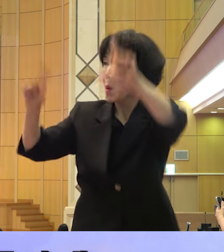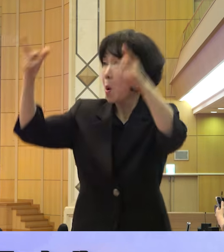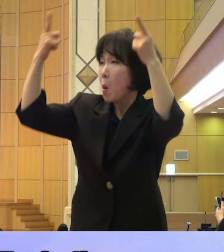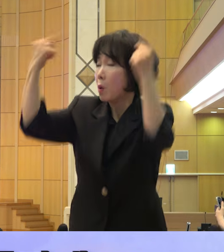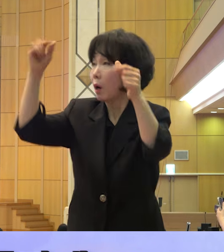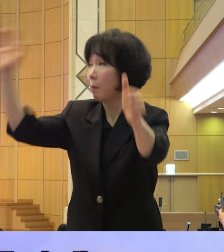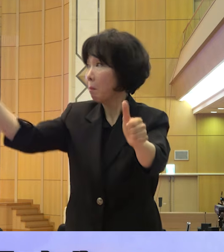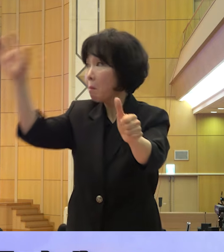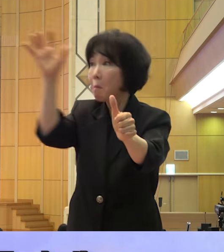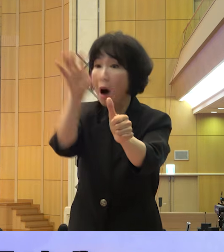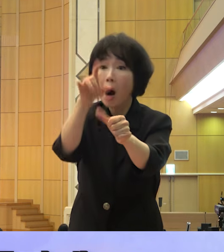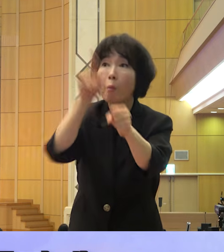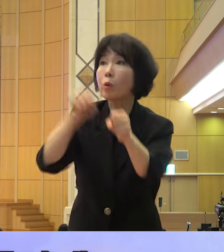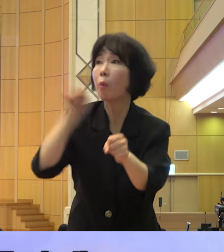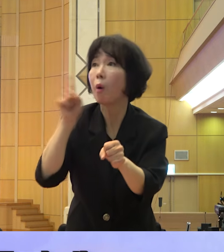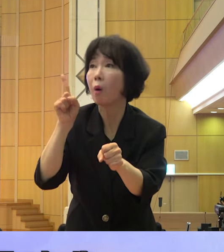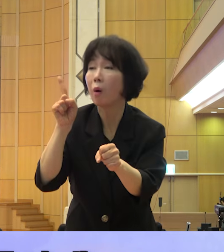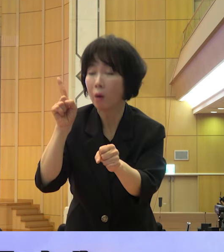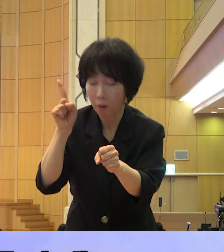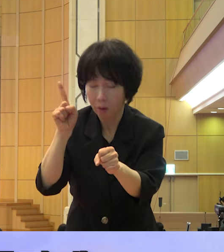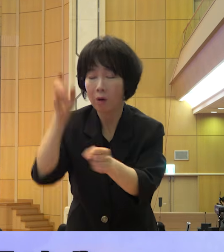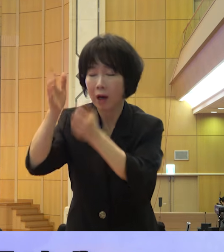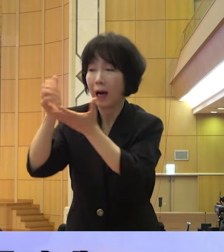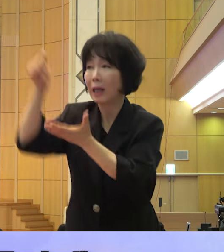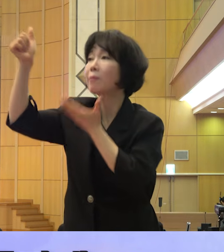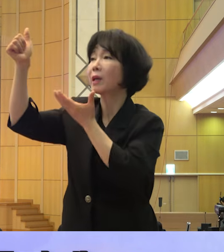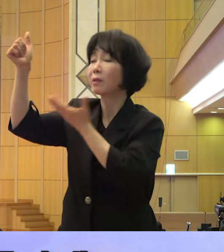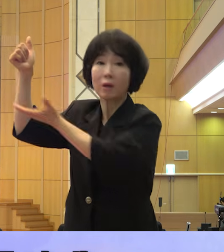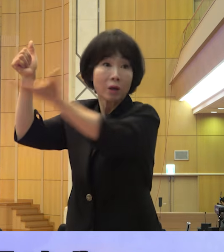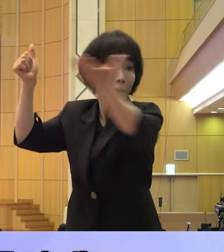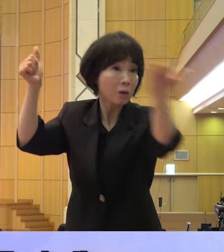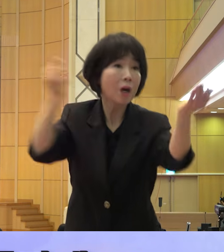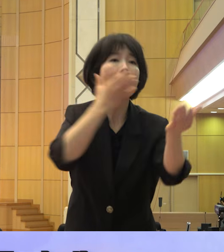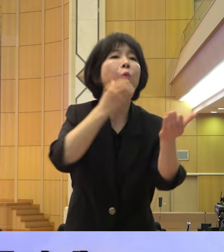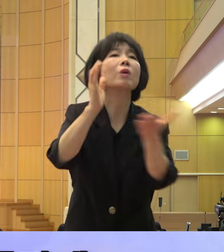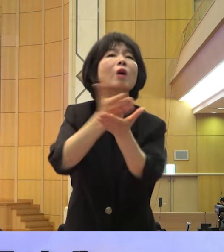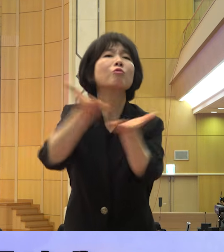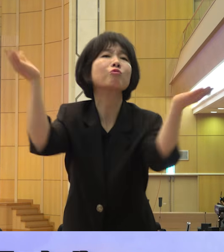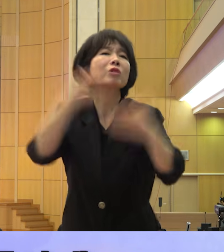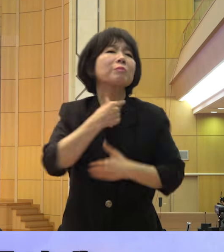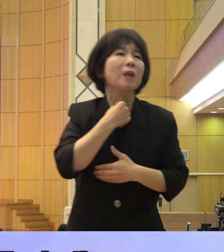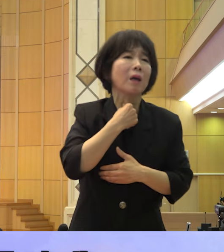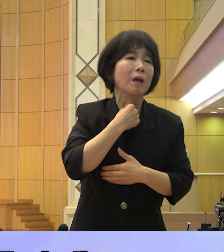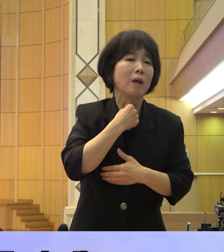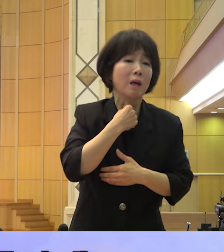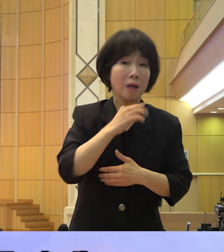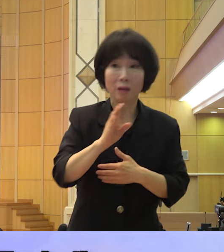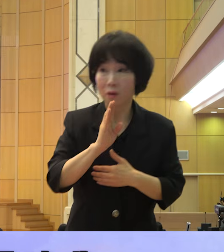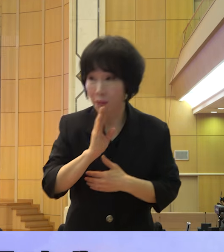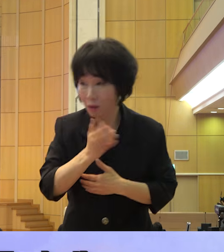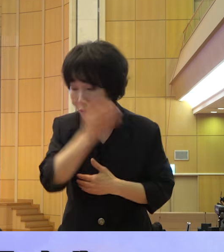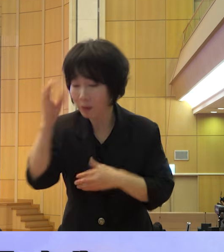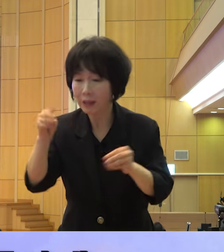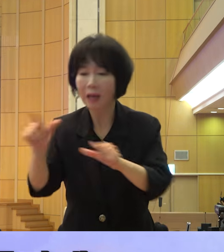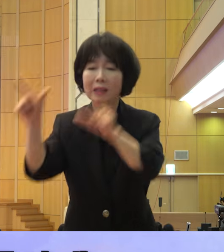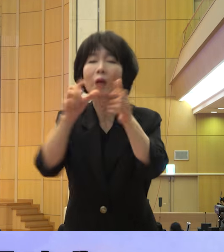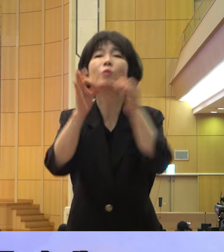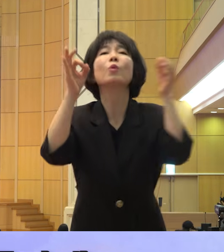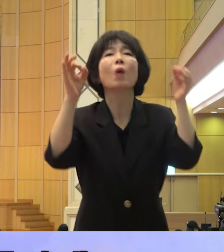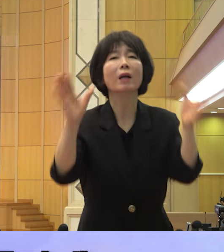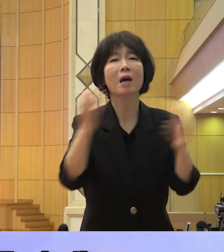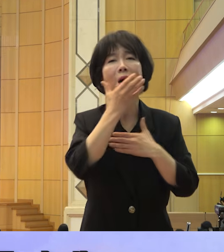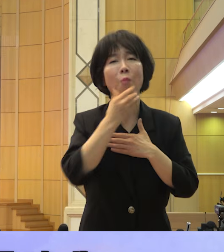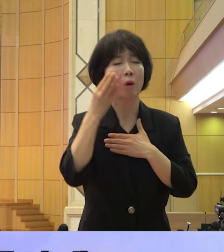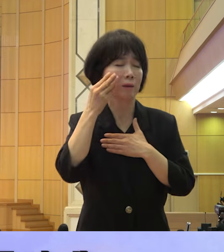형상과 모양으로 지은 것은 하나님께서 그들에게 복을 주시고 정말 이 땅에 산 날